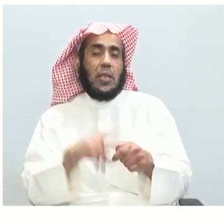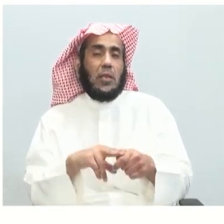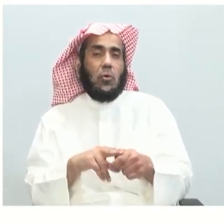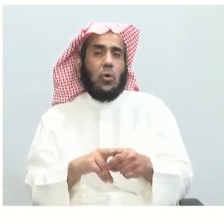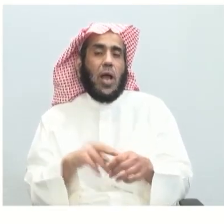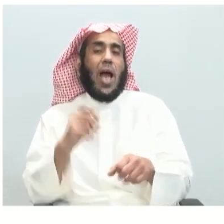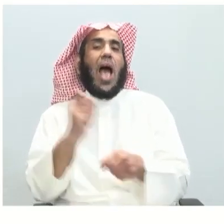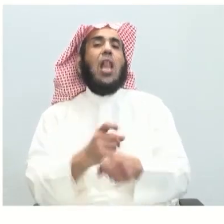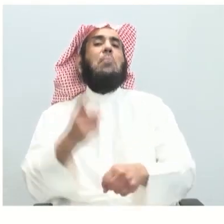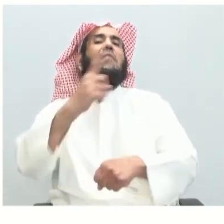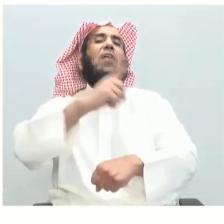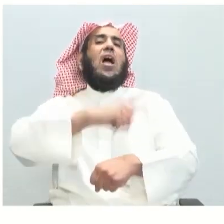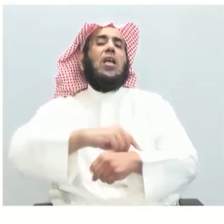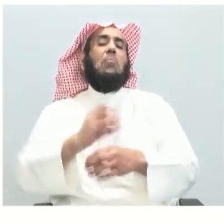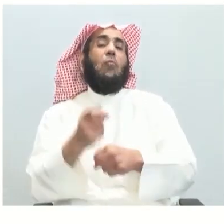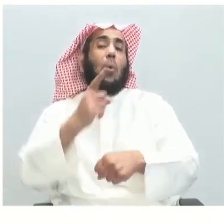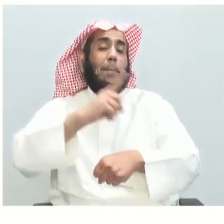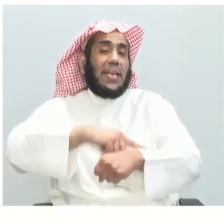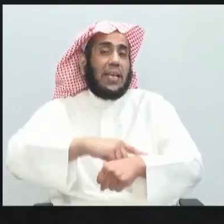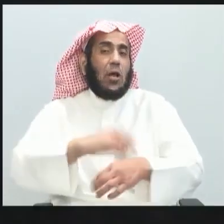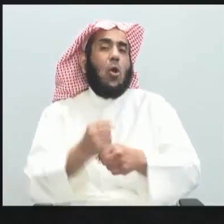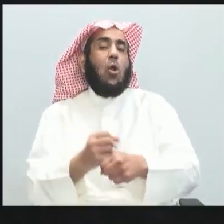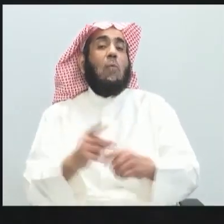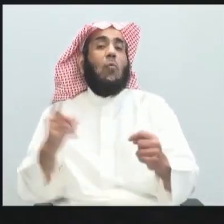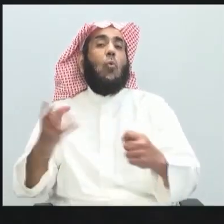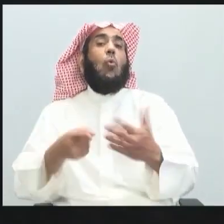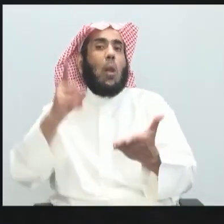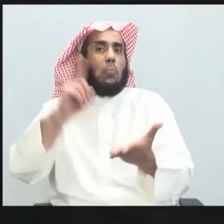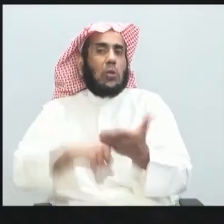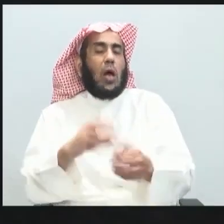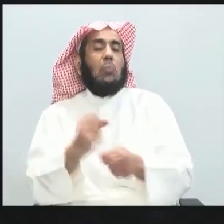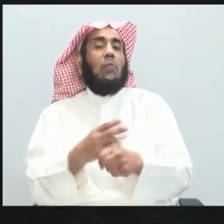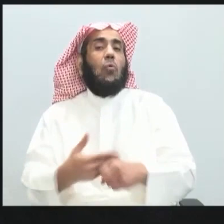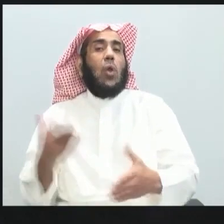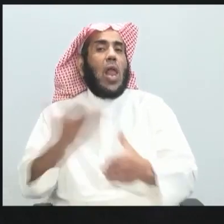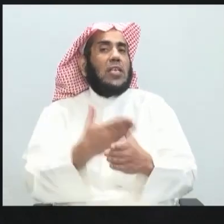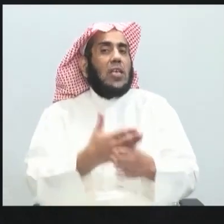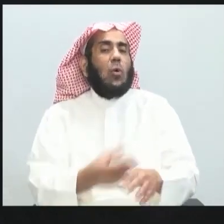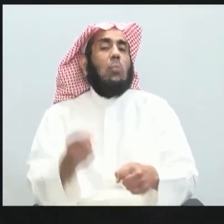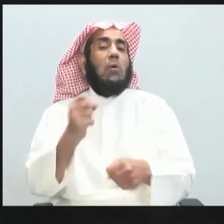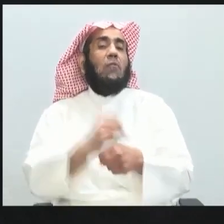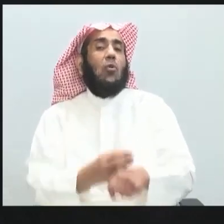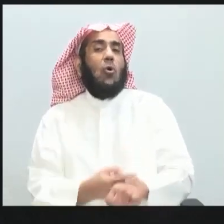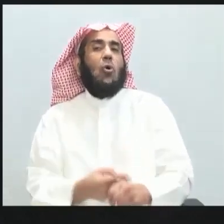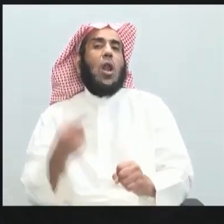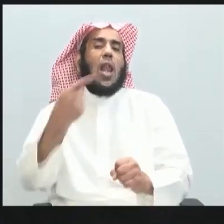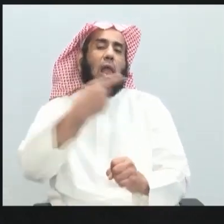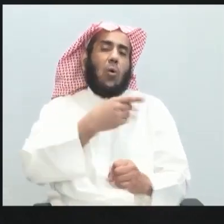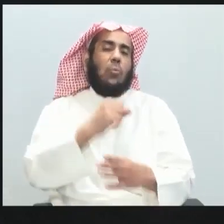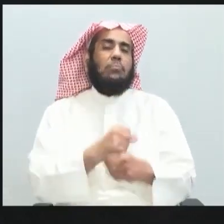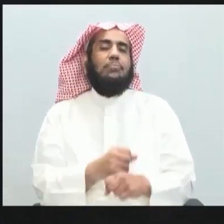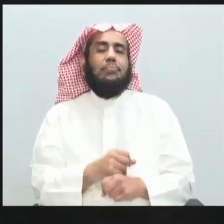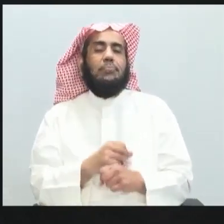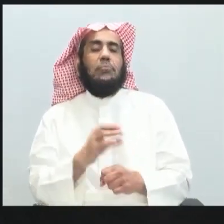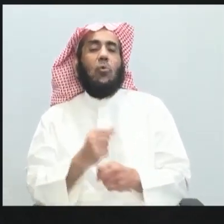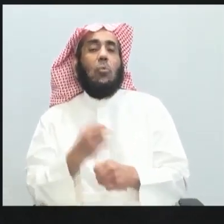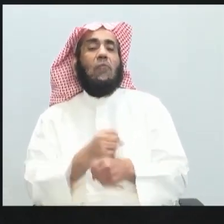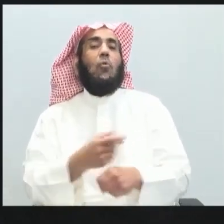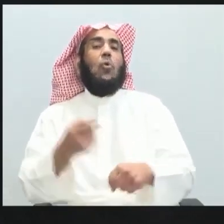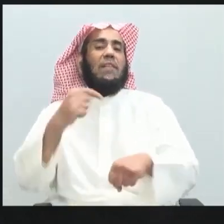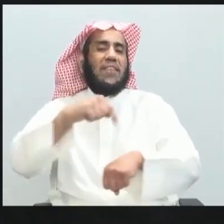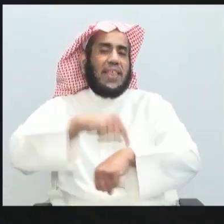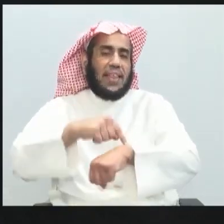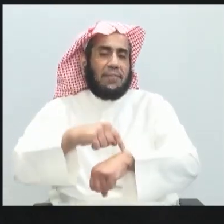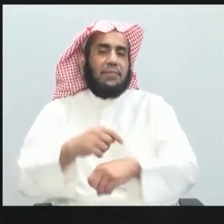المفاعيل المفعول به والمفعول المطلق ومفعول لاجله ومفعول له هنا كلها وايضا المفعول فيه